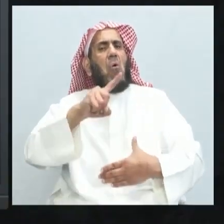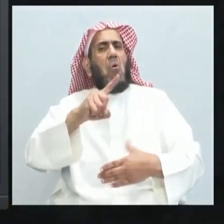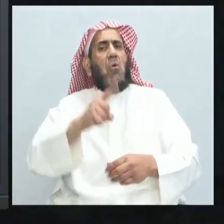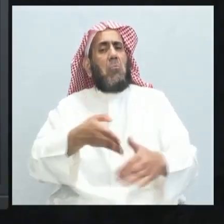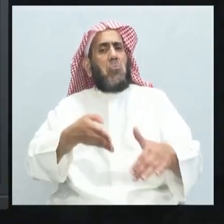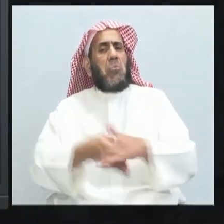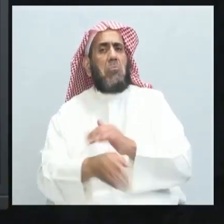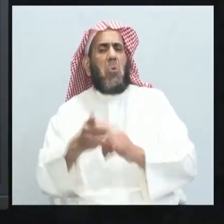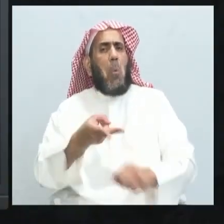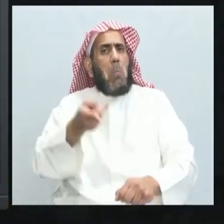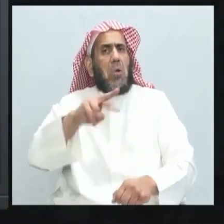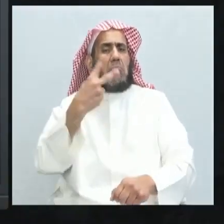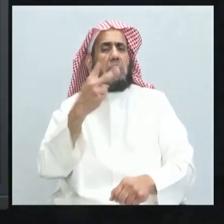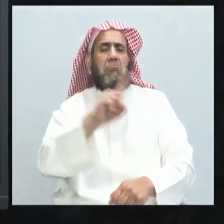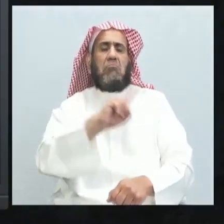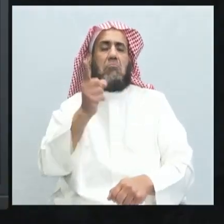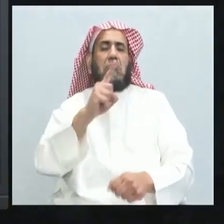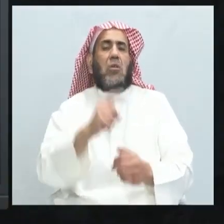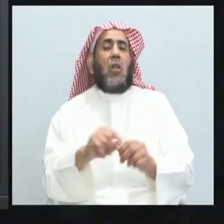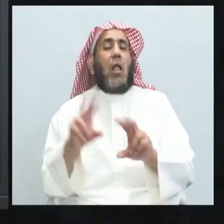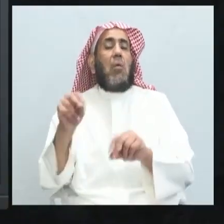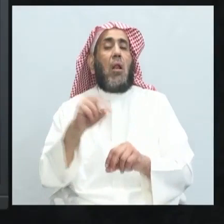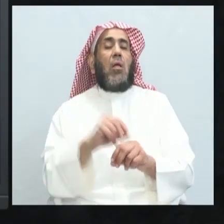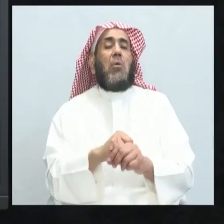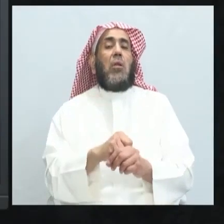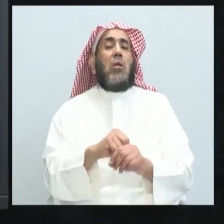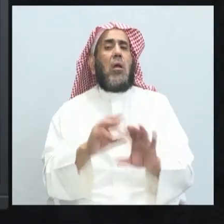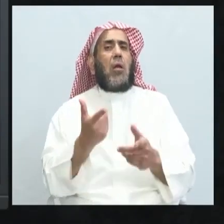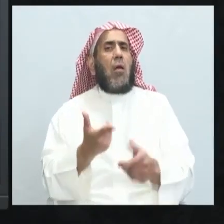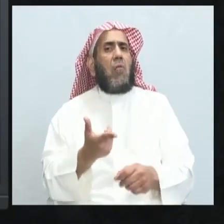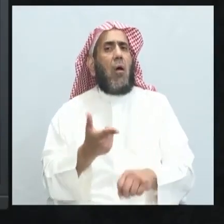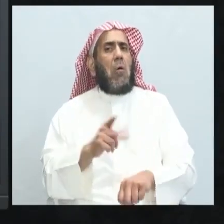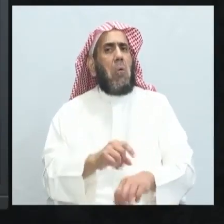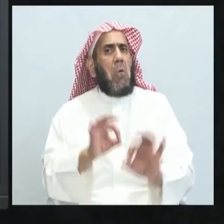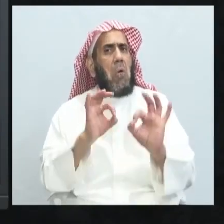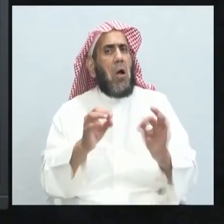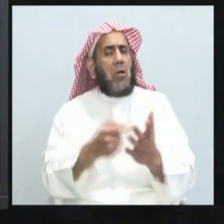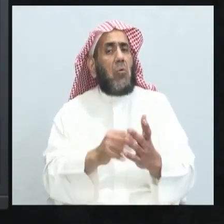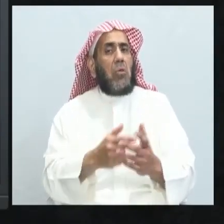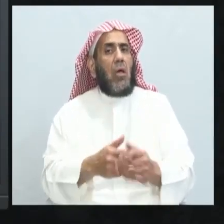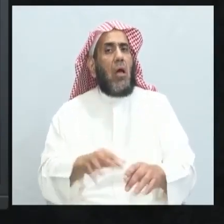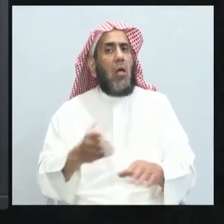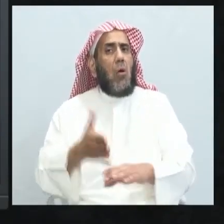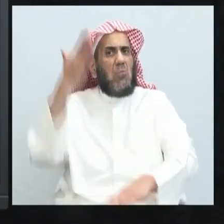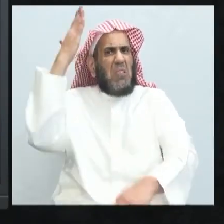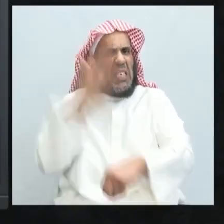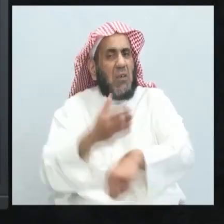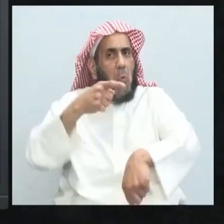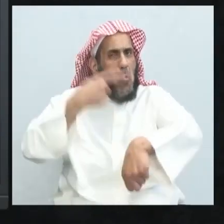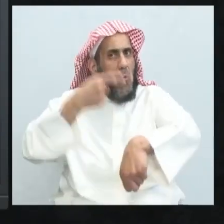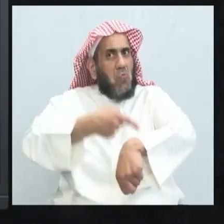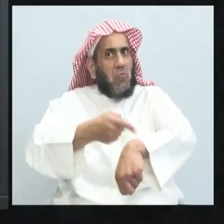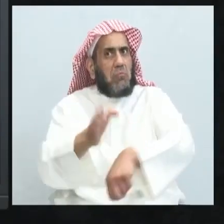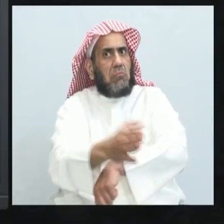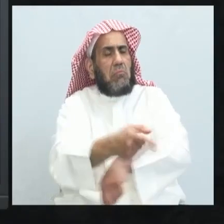جحر مرتين ايضا في في الامثال وهذا مثل ايضا كيف اعاهدك وهذا اثر فاسك يعني ان